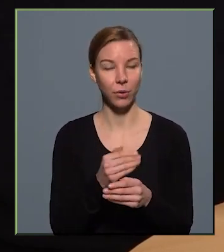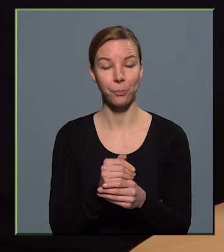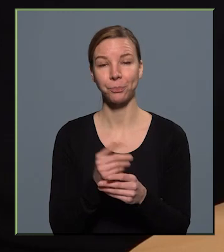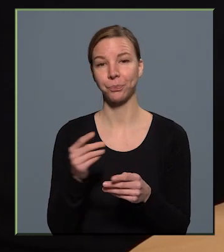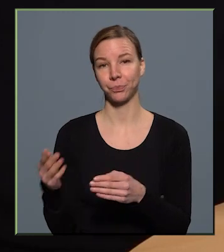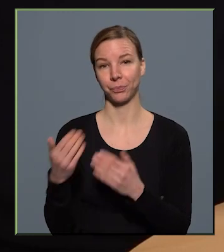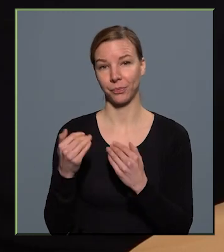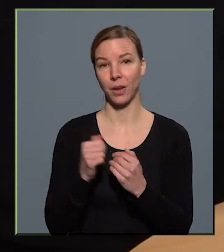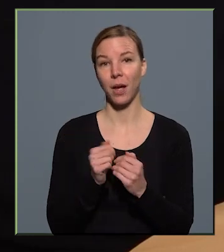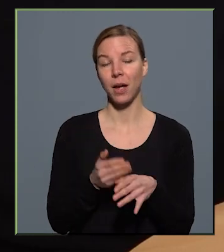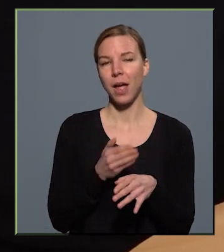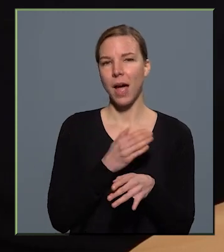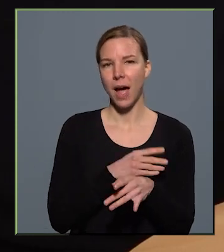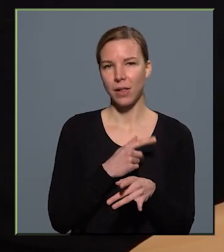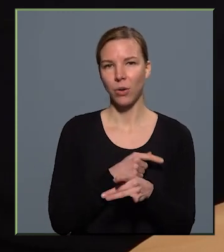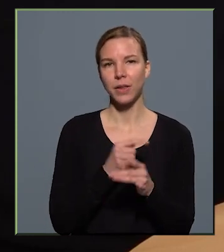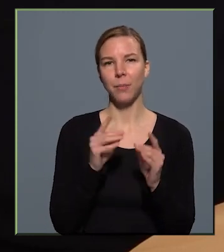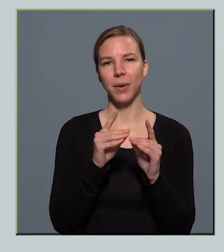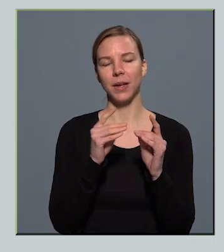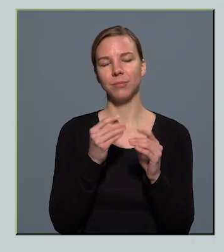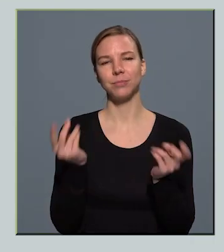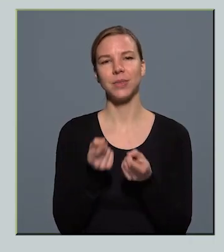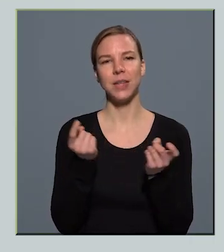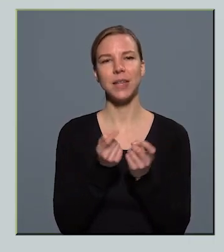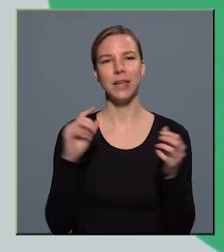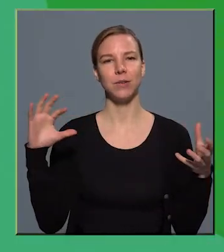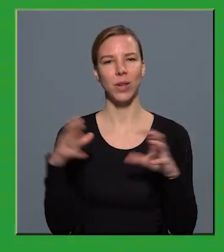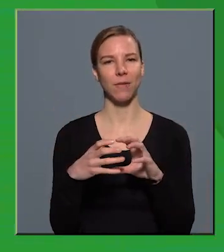velünk, de mindenek előtt hírcsokrunk következik.